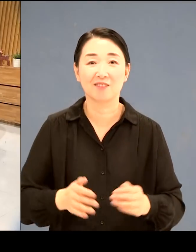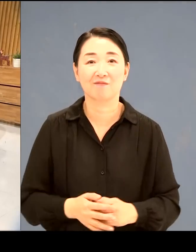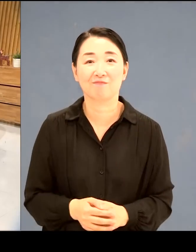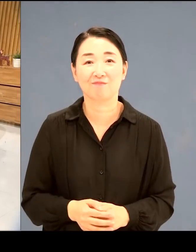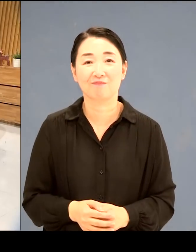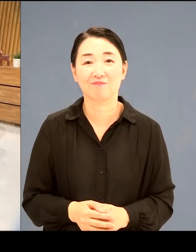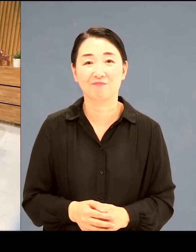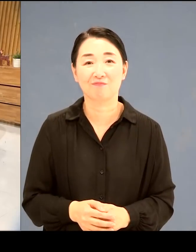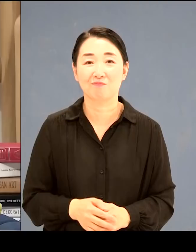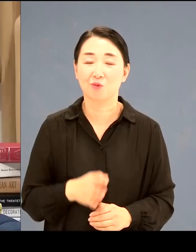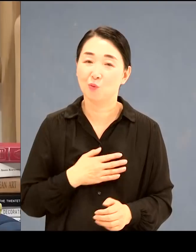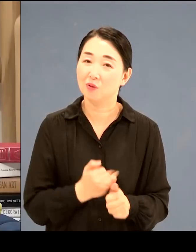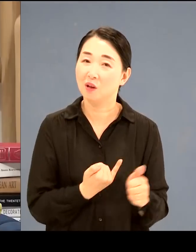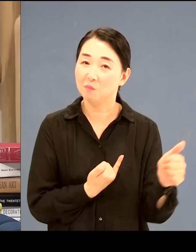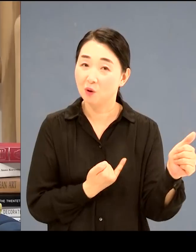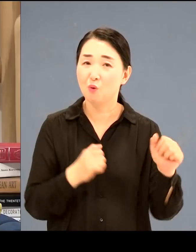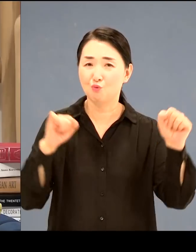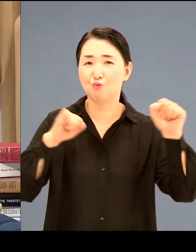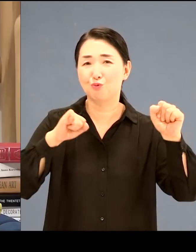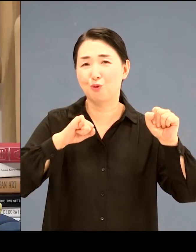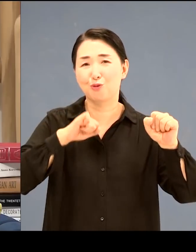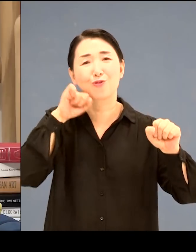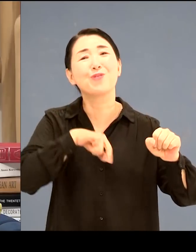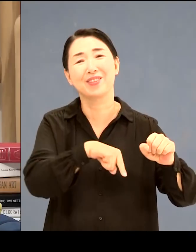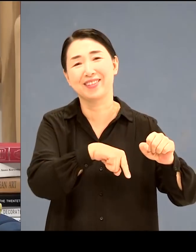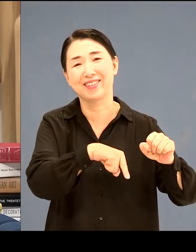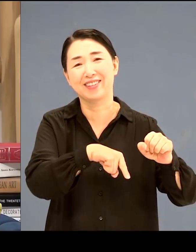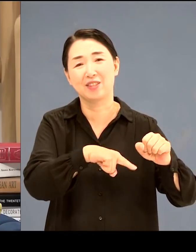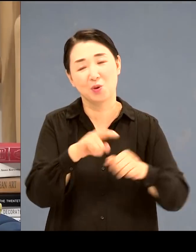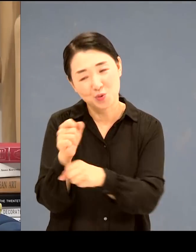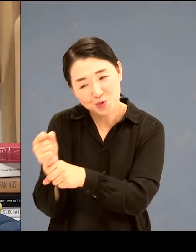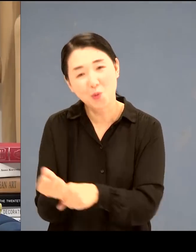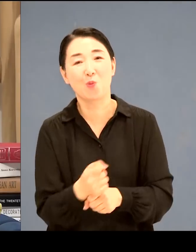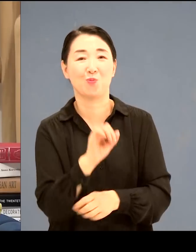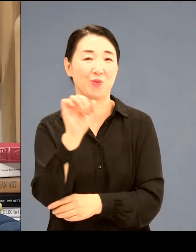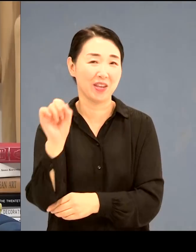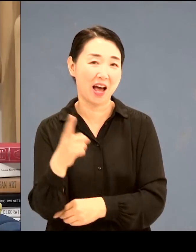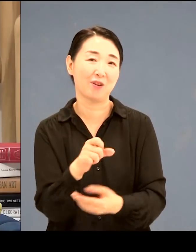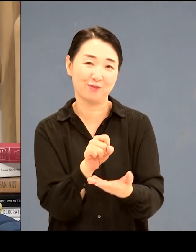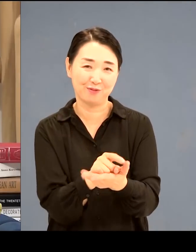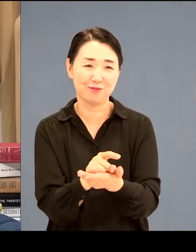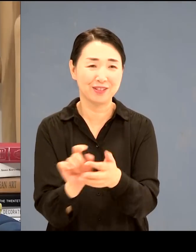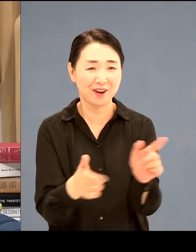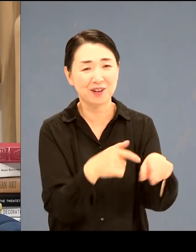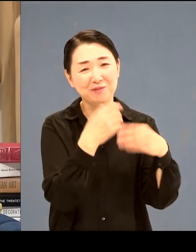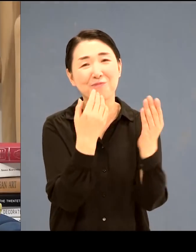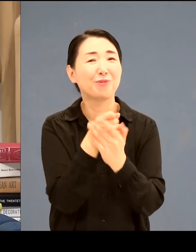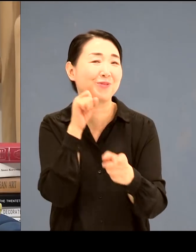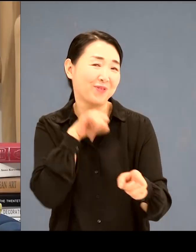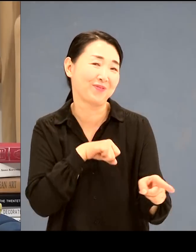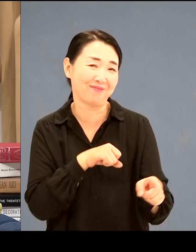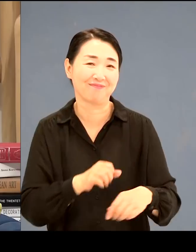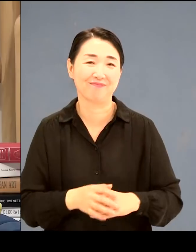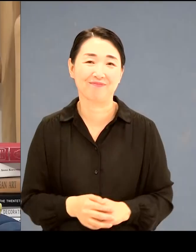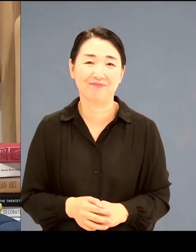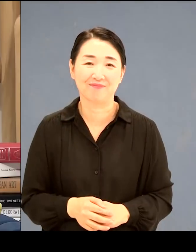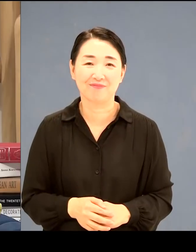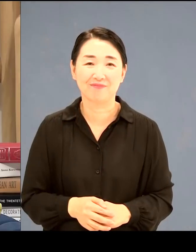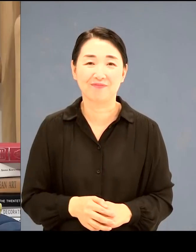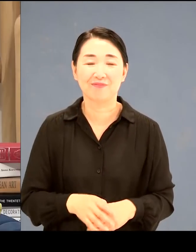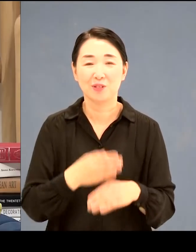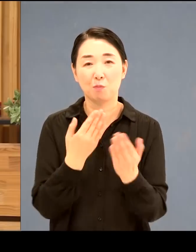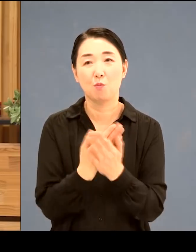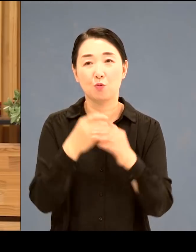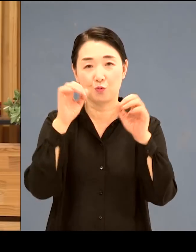집에 저희 남편이 운동도 너무 좋아해요. 네. 뭐 골프, 야구, 축구 다 좋아하거든요. 예. 네, 모든